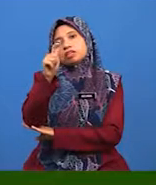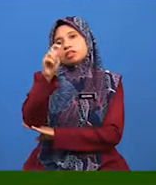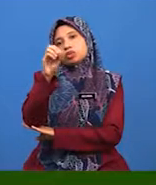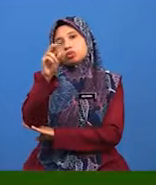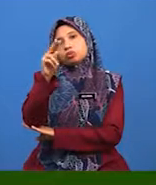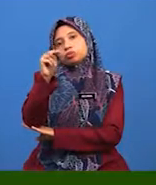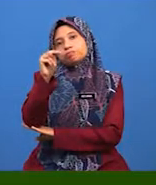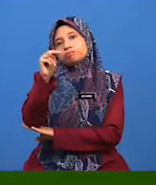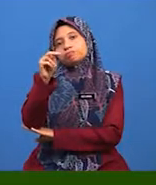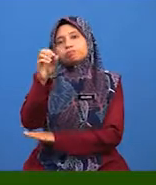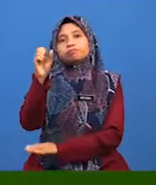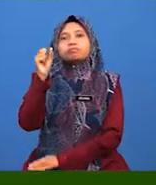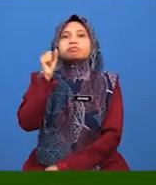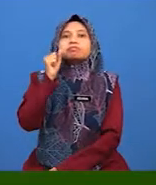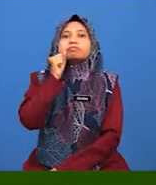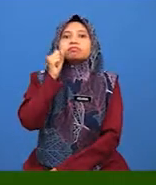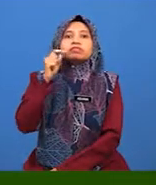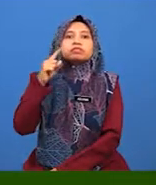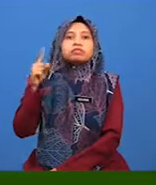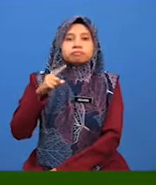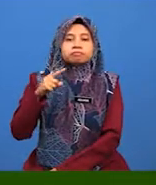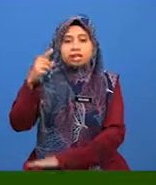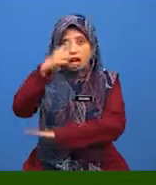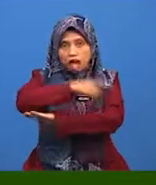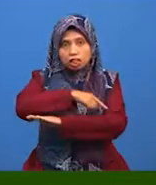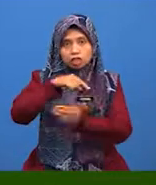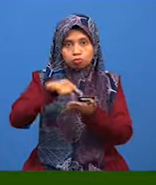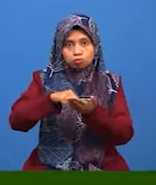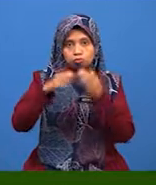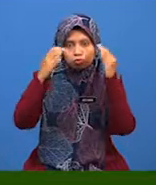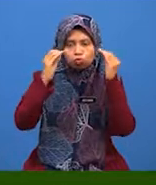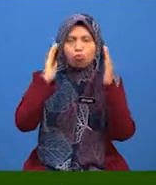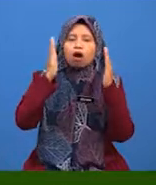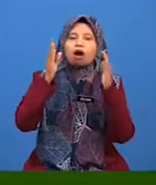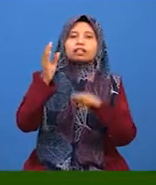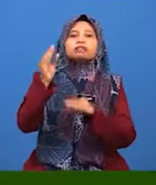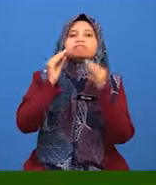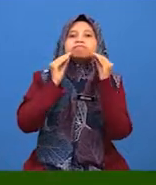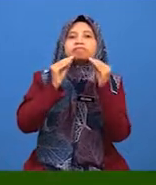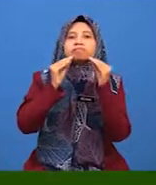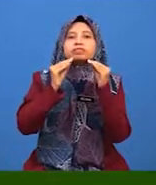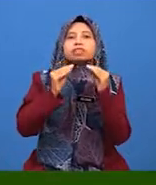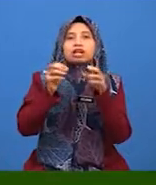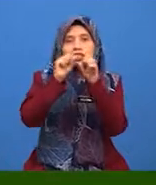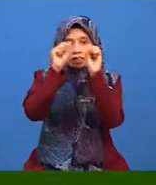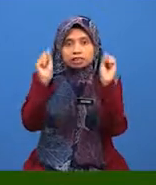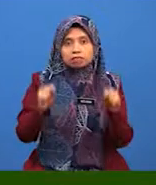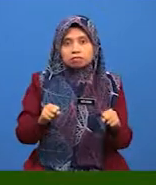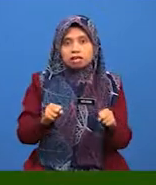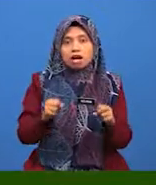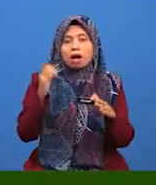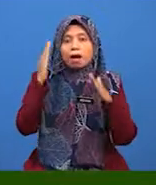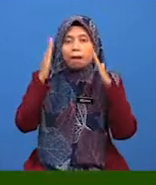Desa Kuala Lumpur. Pada hari ini, Cikgu akan mengajarkan mata pelajaran